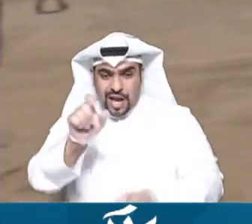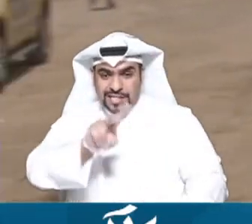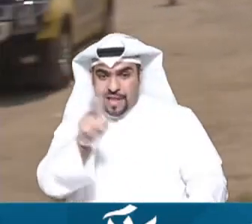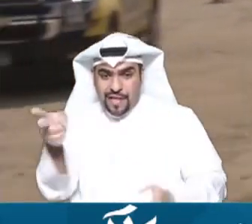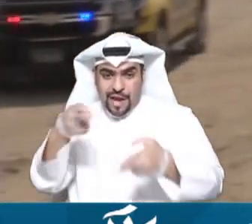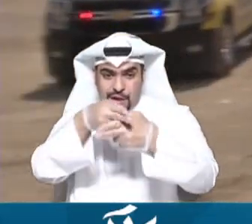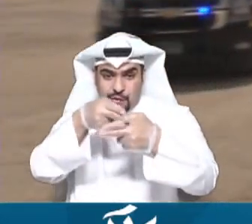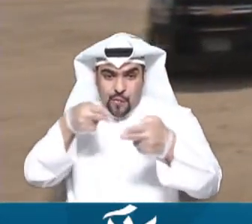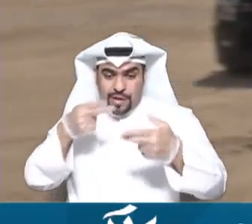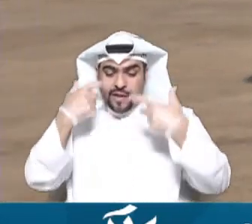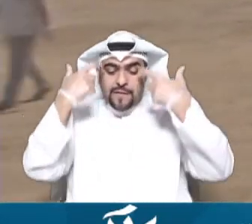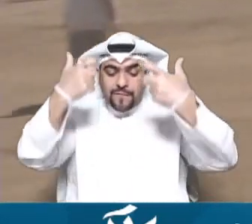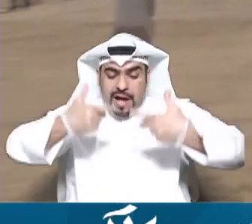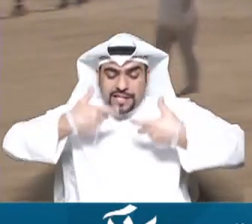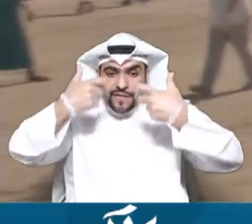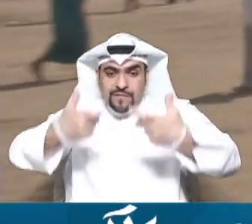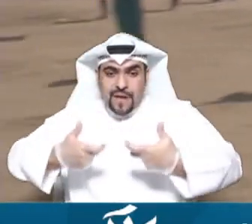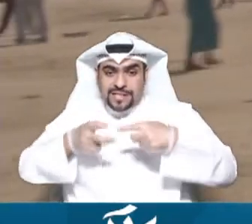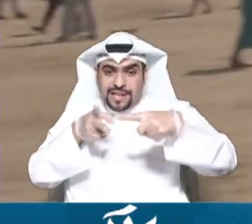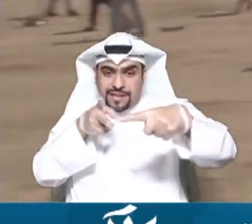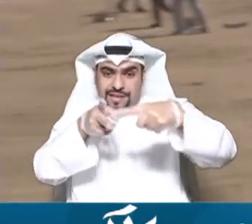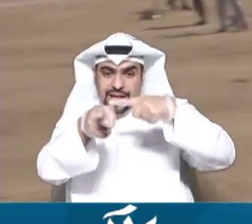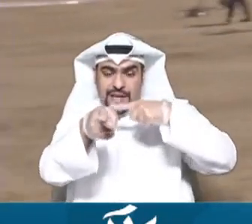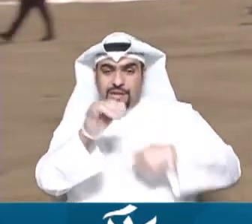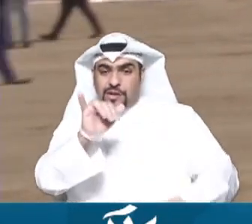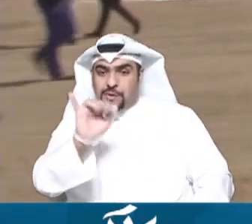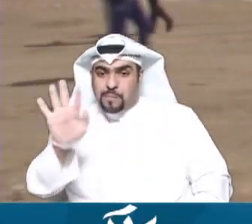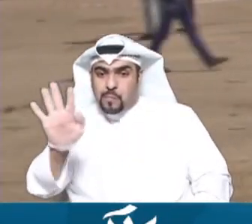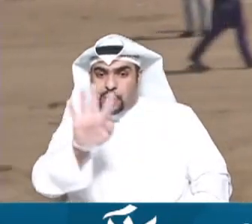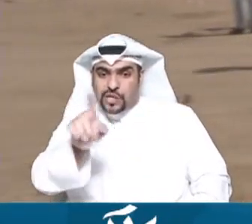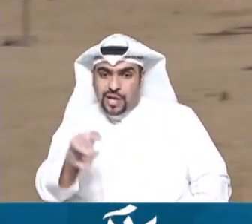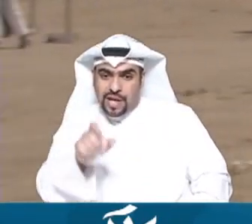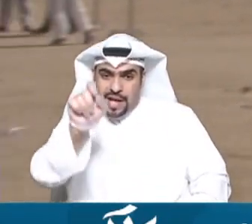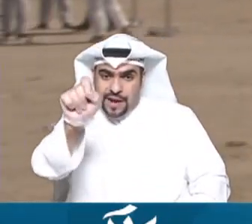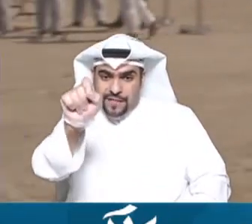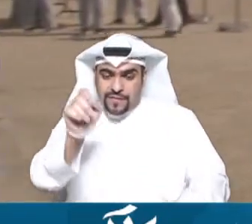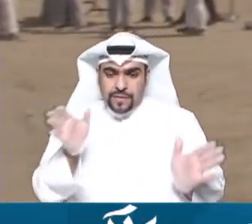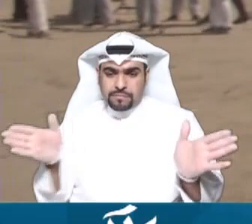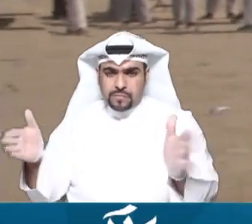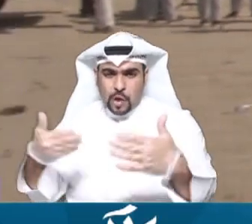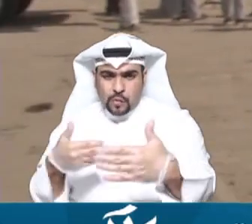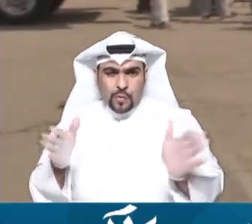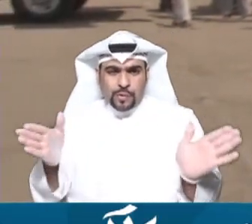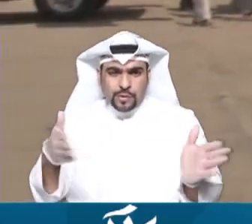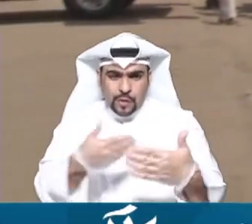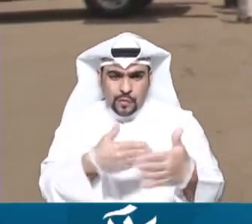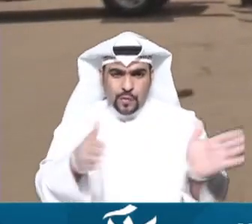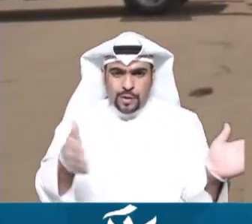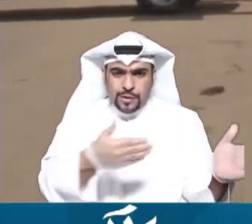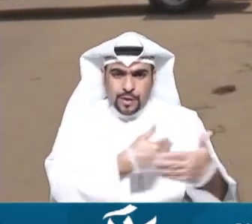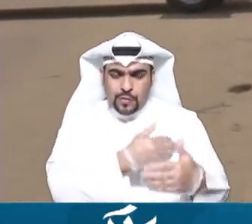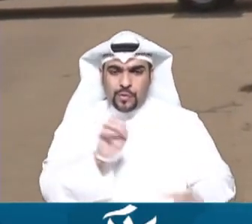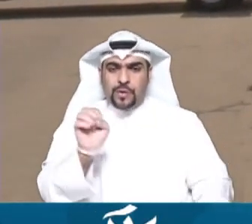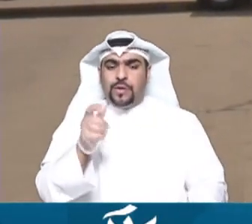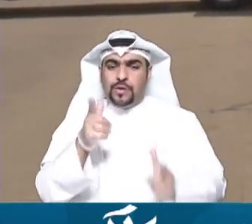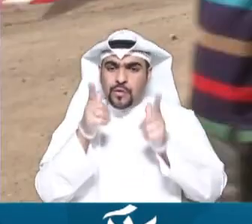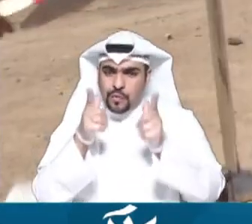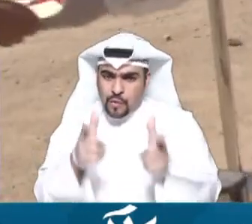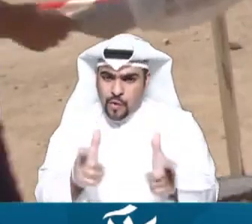الدولة. جهود بنك الطعام تأتي في إطار تعزيز الشراكة المجتمعية للمصلحة